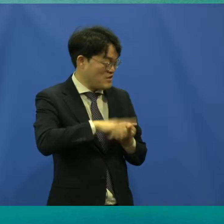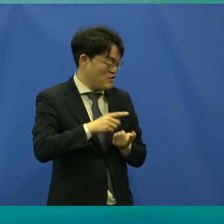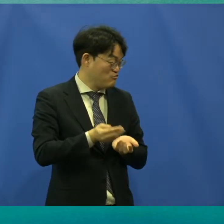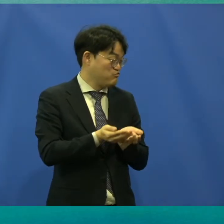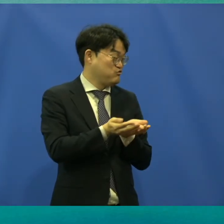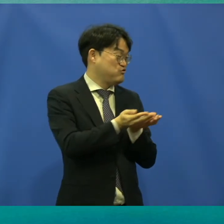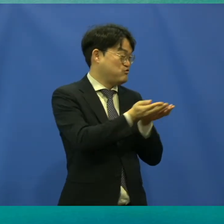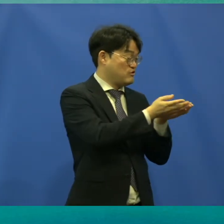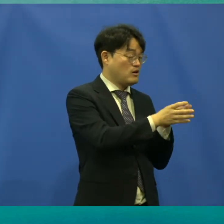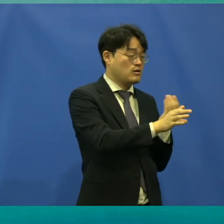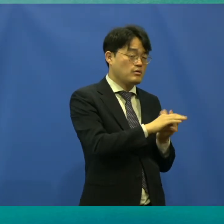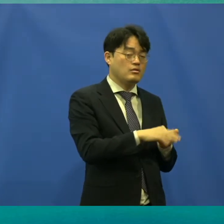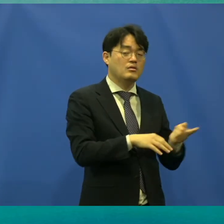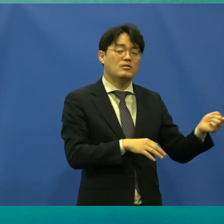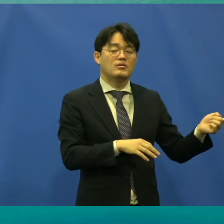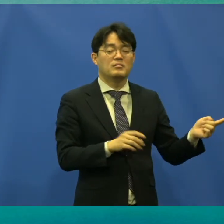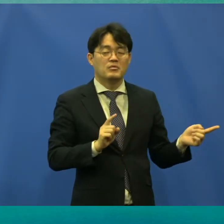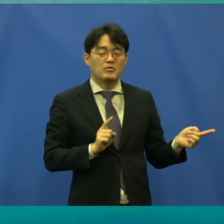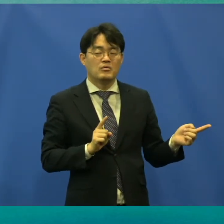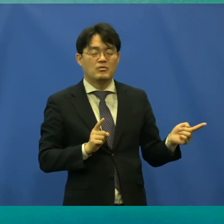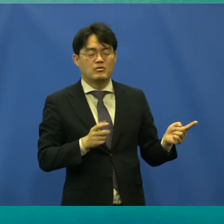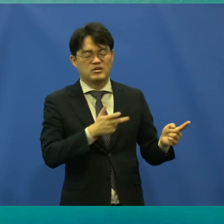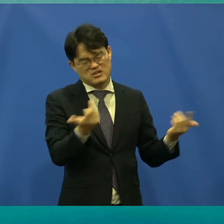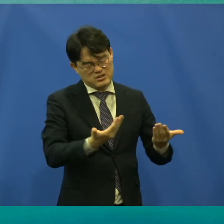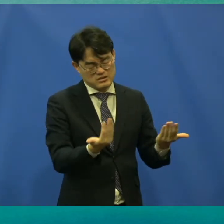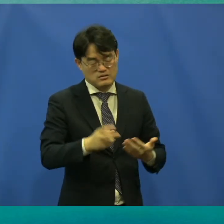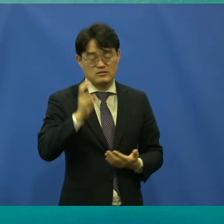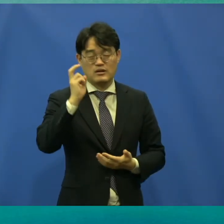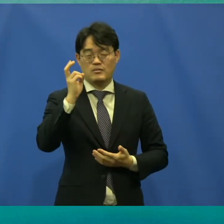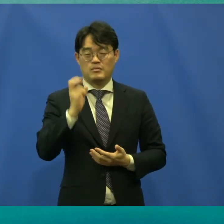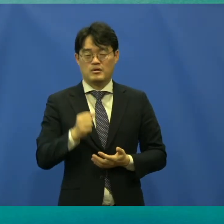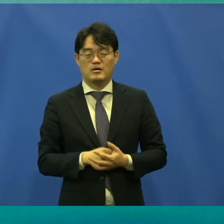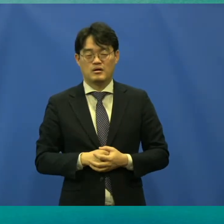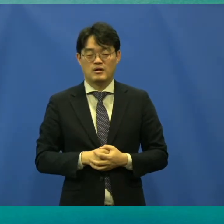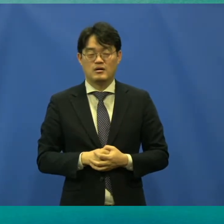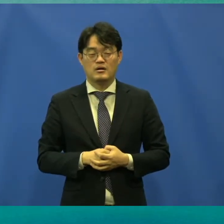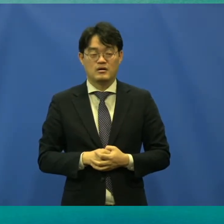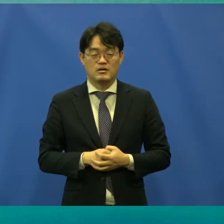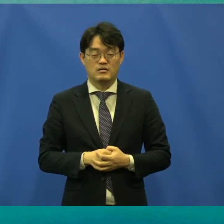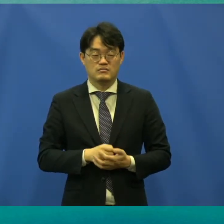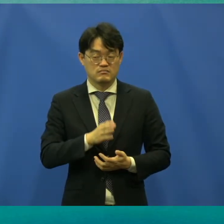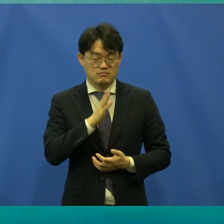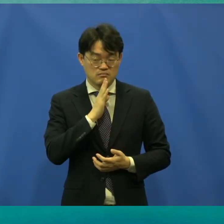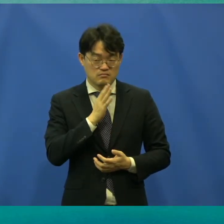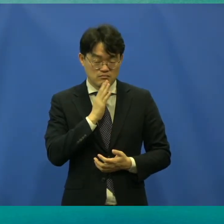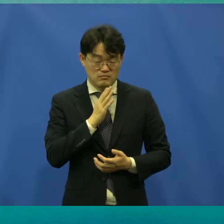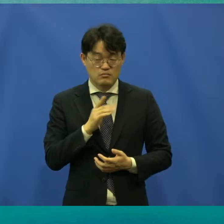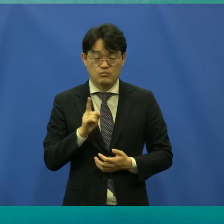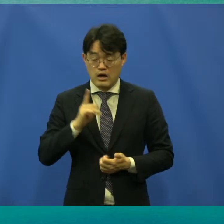큰일입니다. 하는 일마다 성공을 한다면 내가 하나님이 되어 있는 겁니다. 별거 없습니다.